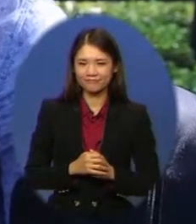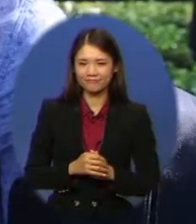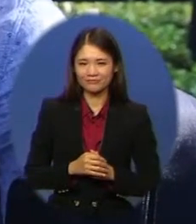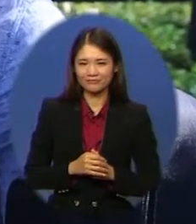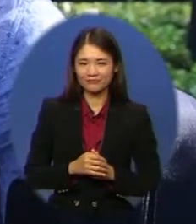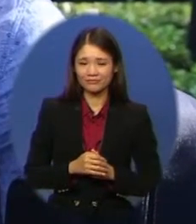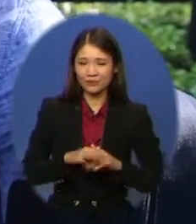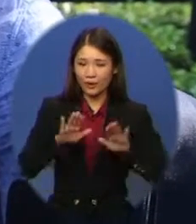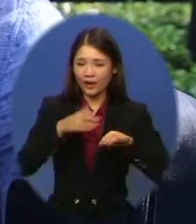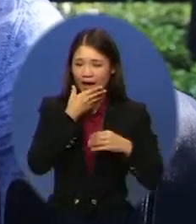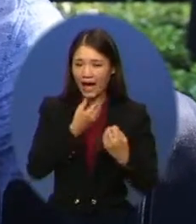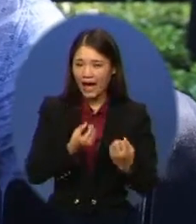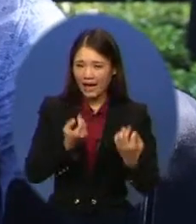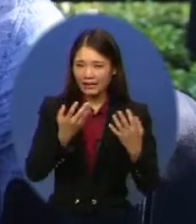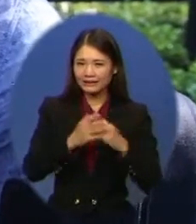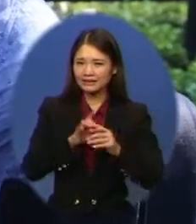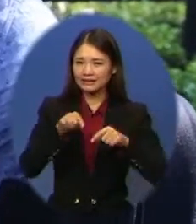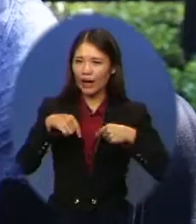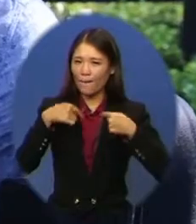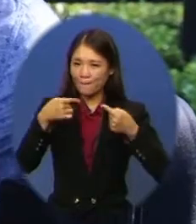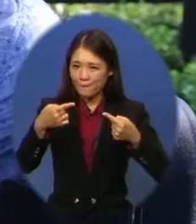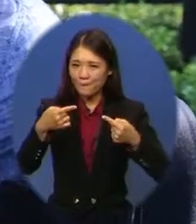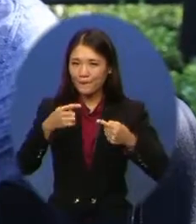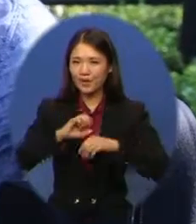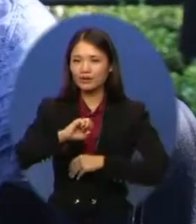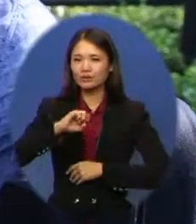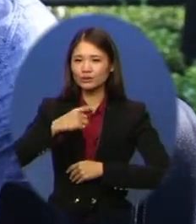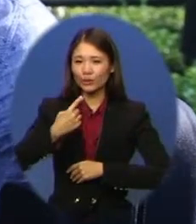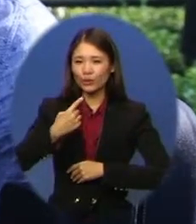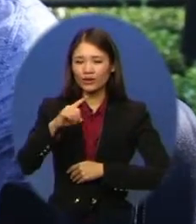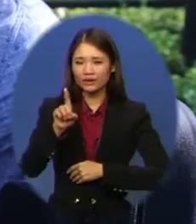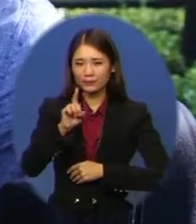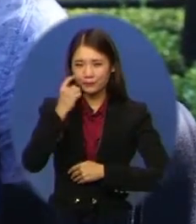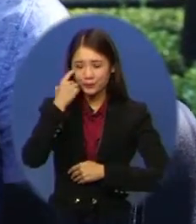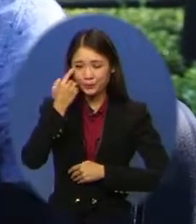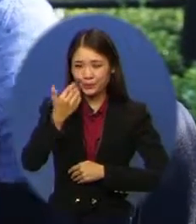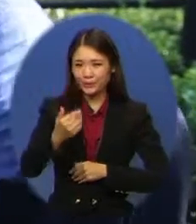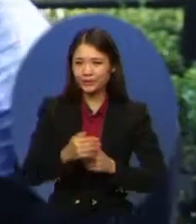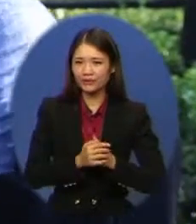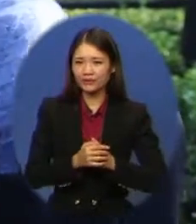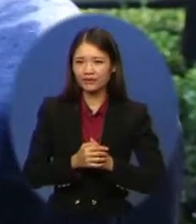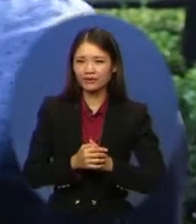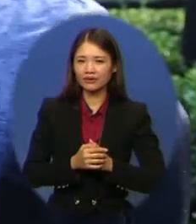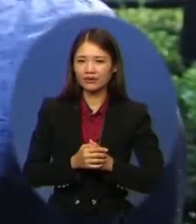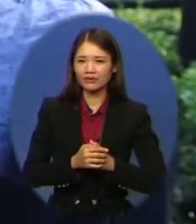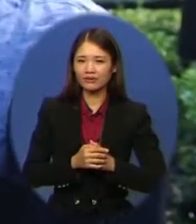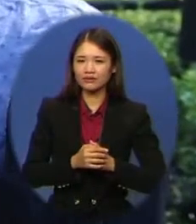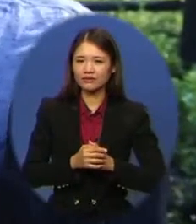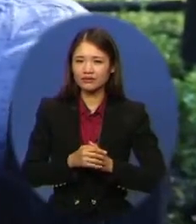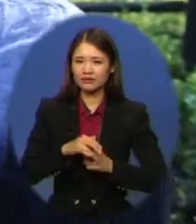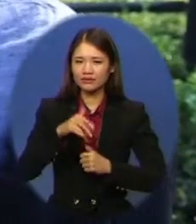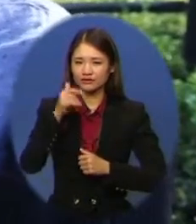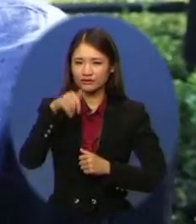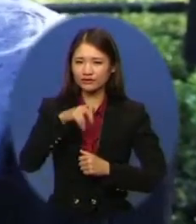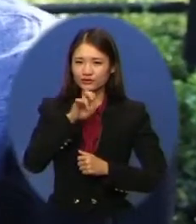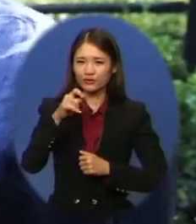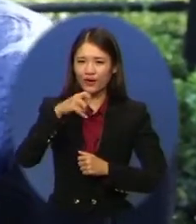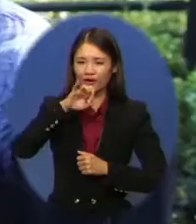오늘 행사에 공연으로서 참여하게 된 계기가 어떻게 되시나요? 우선 제가 휴먼 인 러브